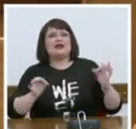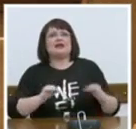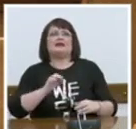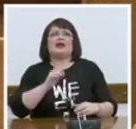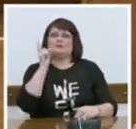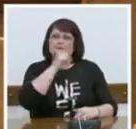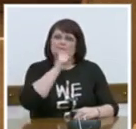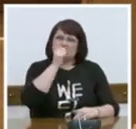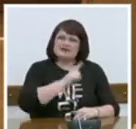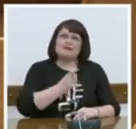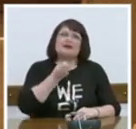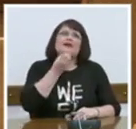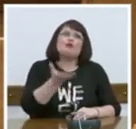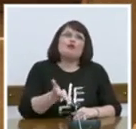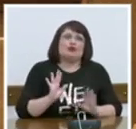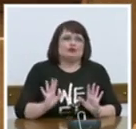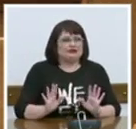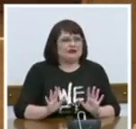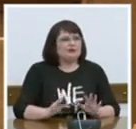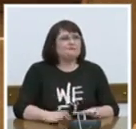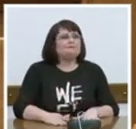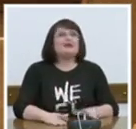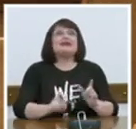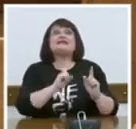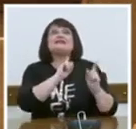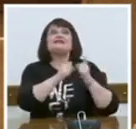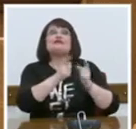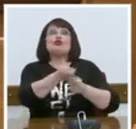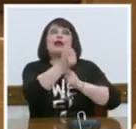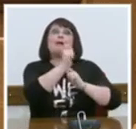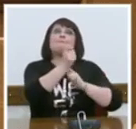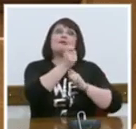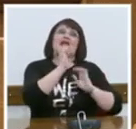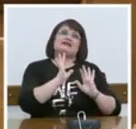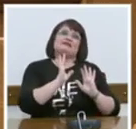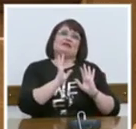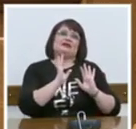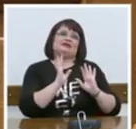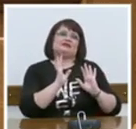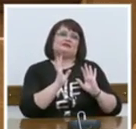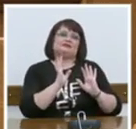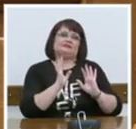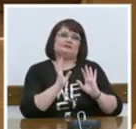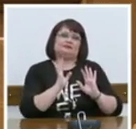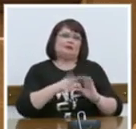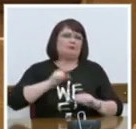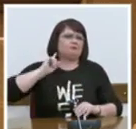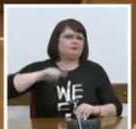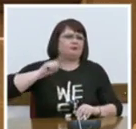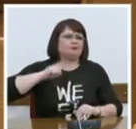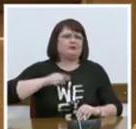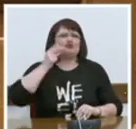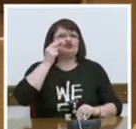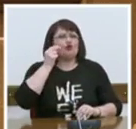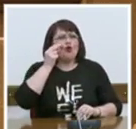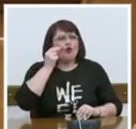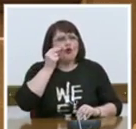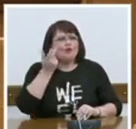της θέλησης του ελληνικού λαού. Η Συμφωνία των Πρεσπών έχει υποστεί εκατοντάδες παραβιάσεις από τα Σκόπια, ενώ